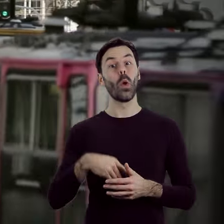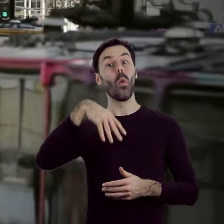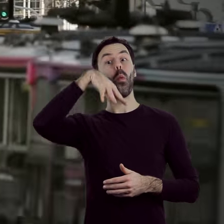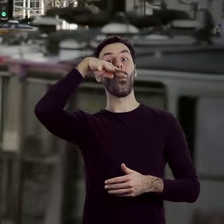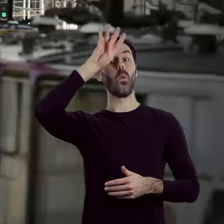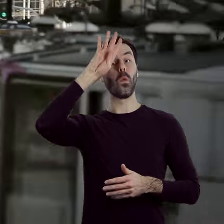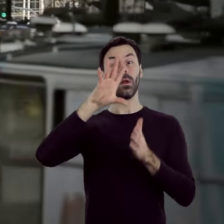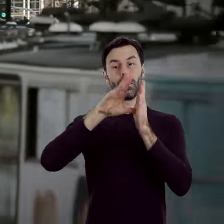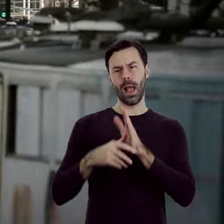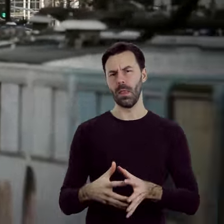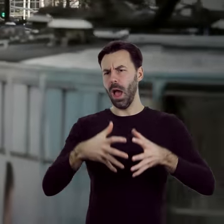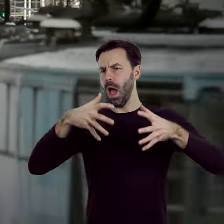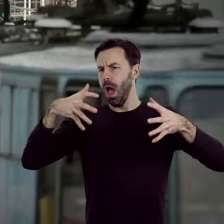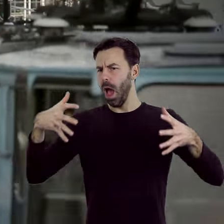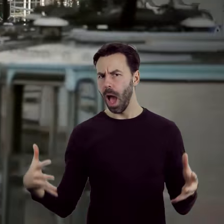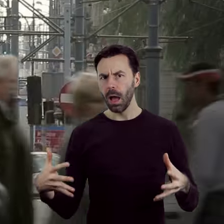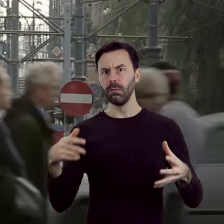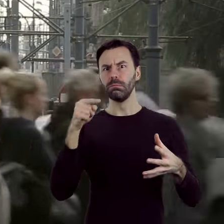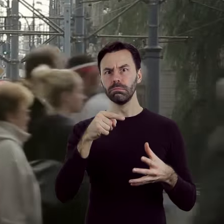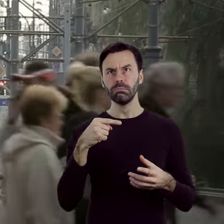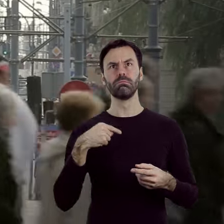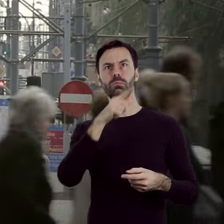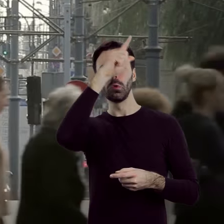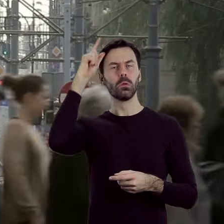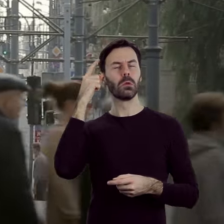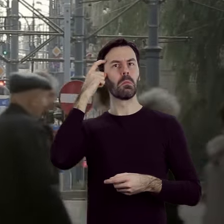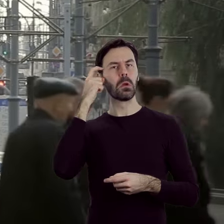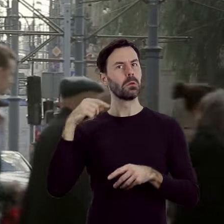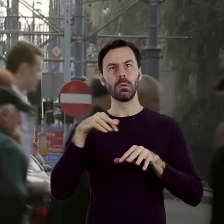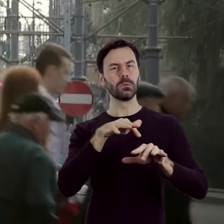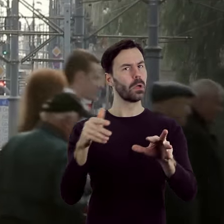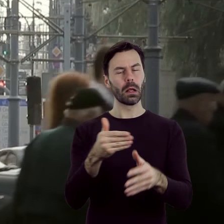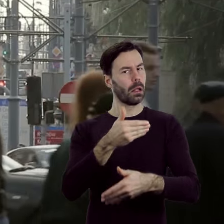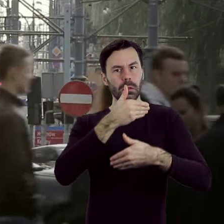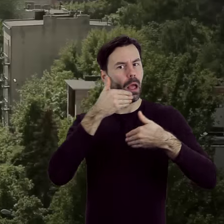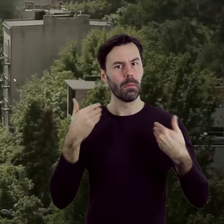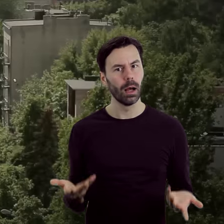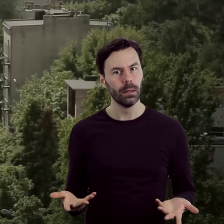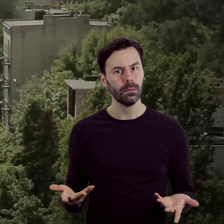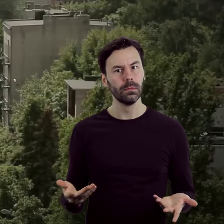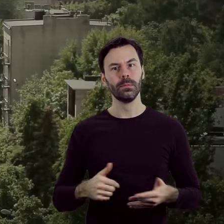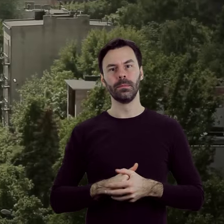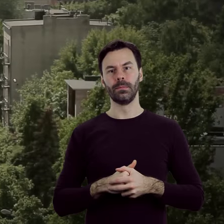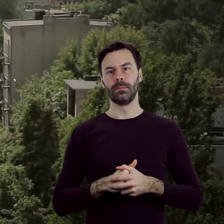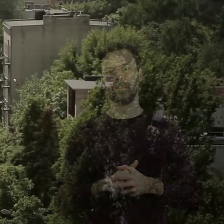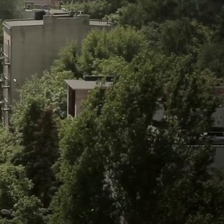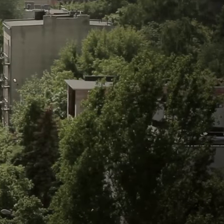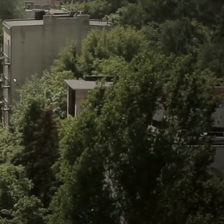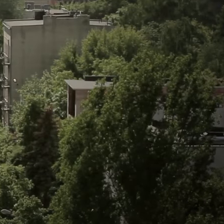Łódź to największe polskie miasto, które w ogólnym mniemaniu nie leży nad żadną rzeką.